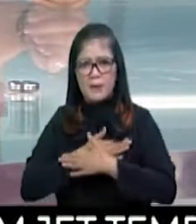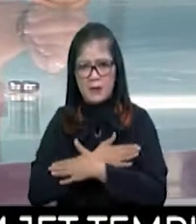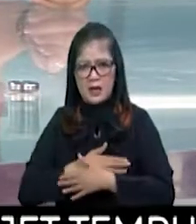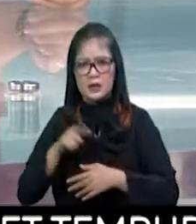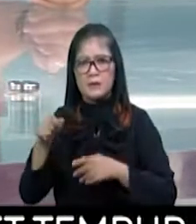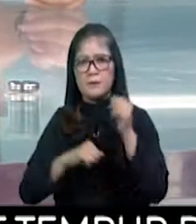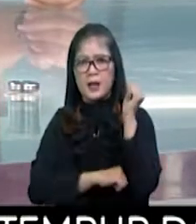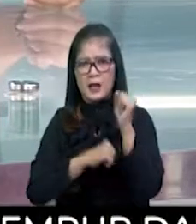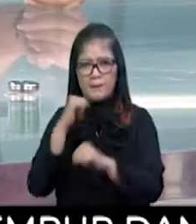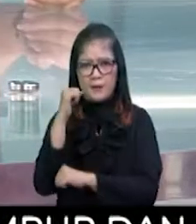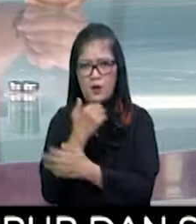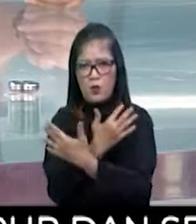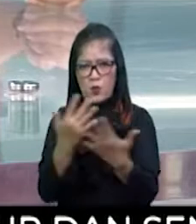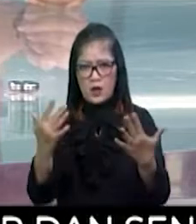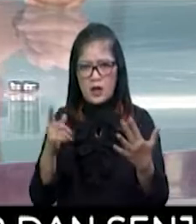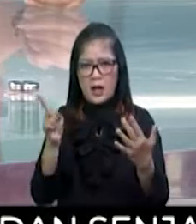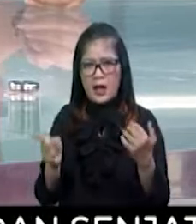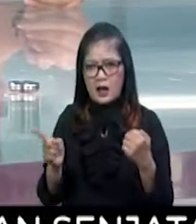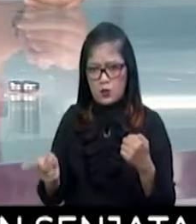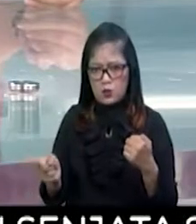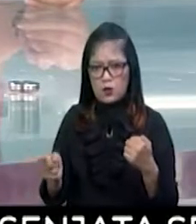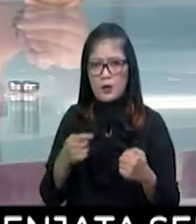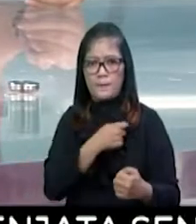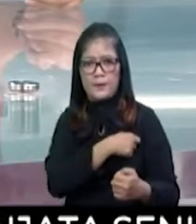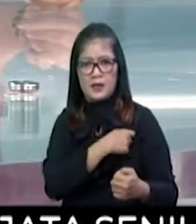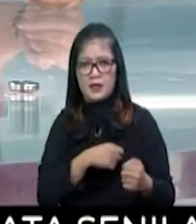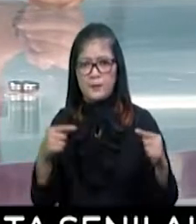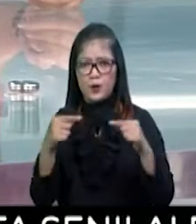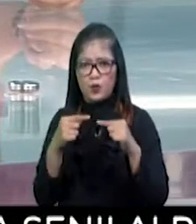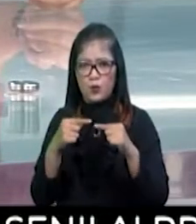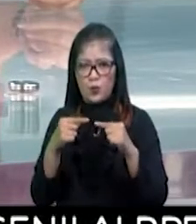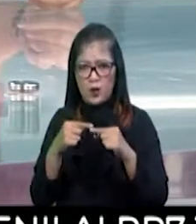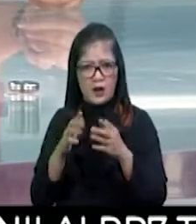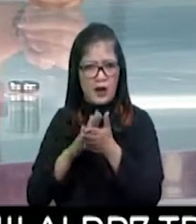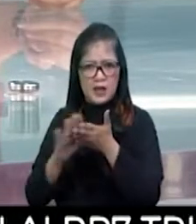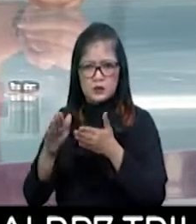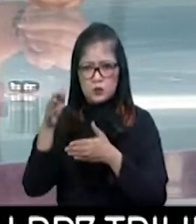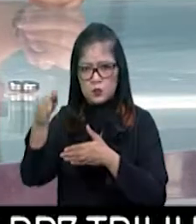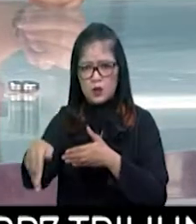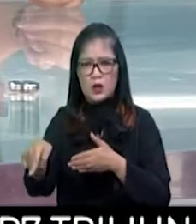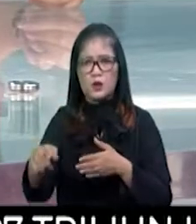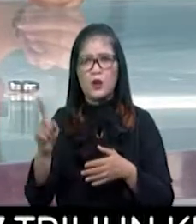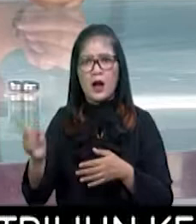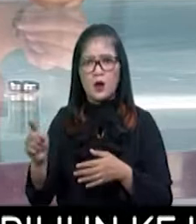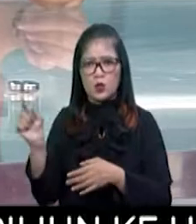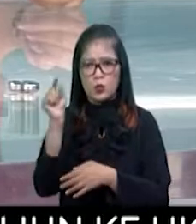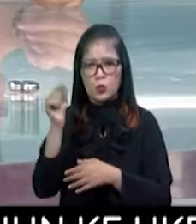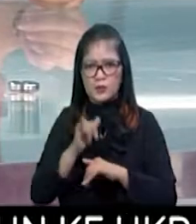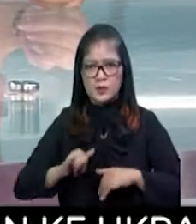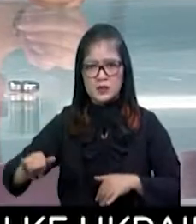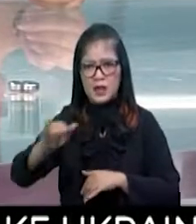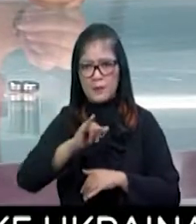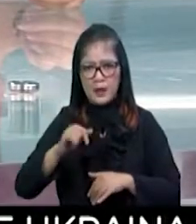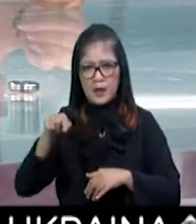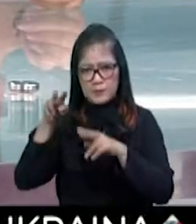masyarakat Palembang menggunakan angkutan umum. Menteri Perhubungan menjajal langsung layanan angkutan massal terintegrasi di Kota